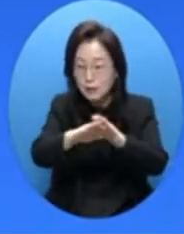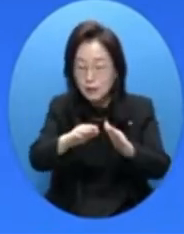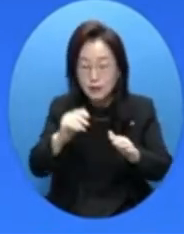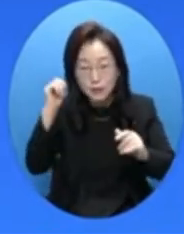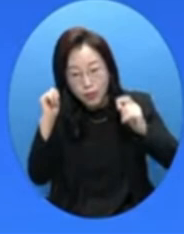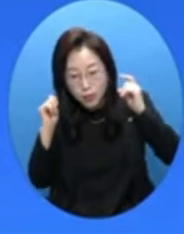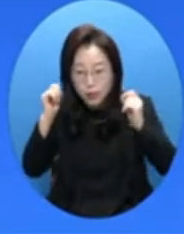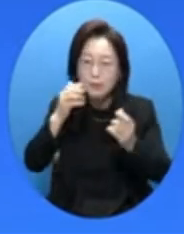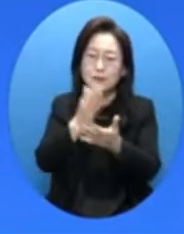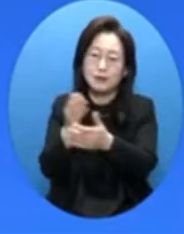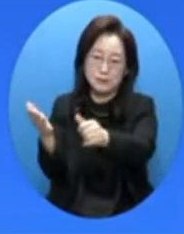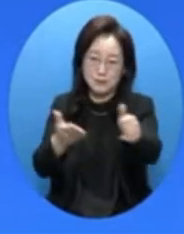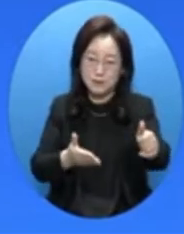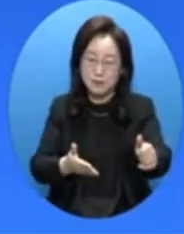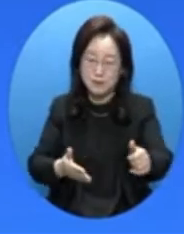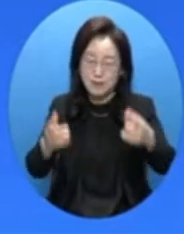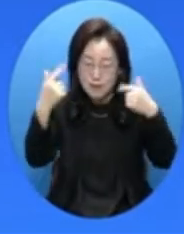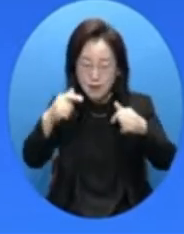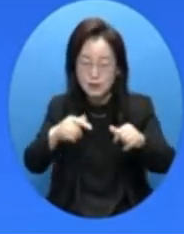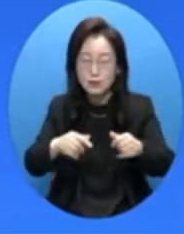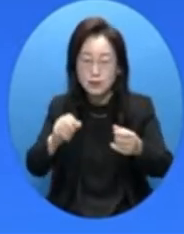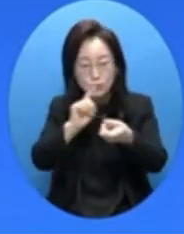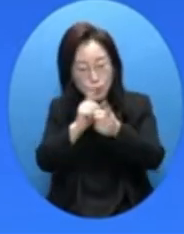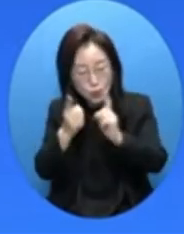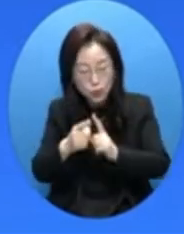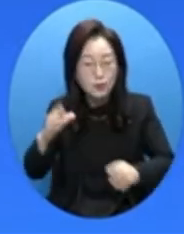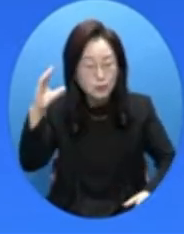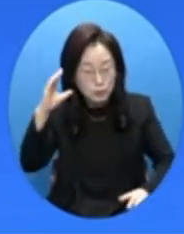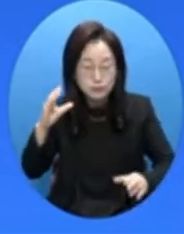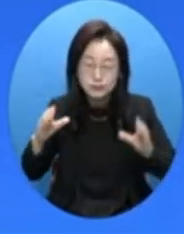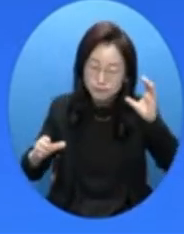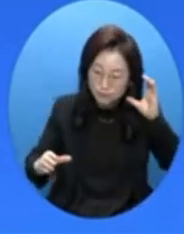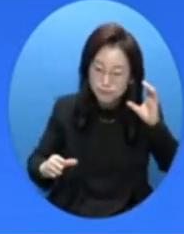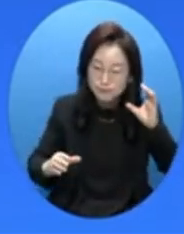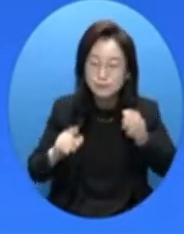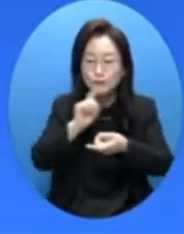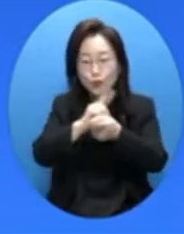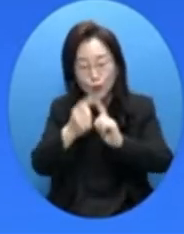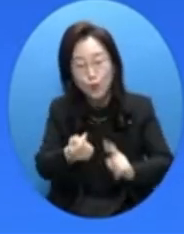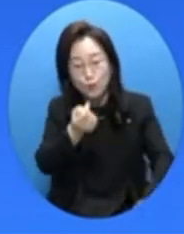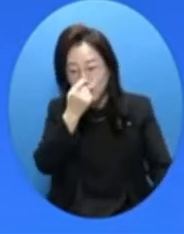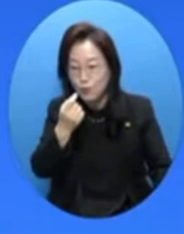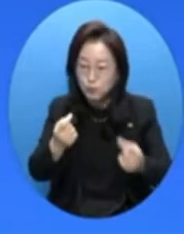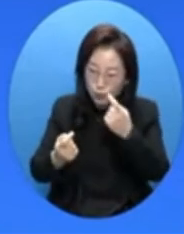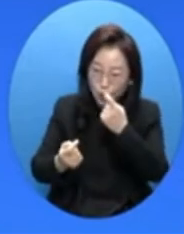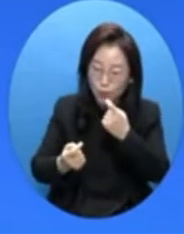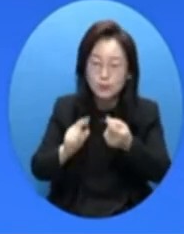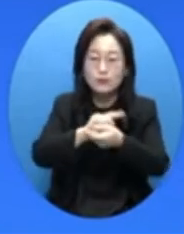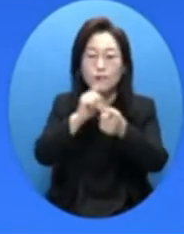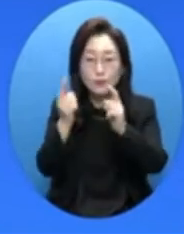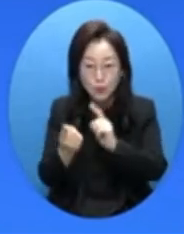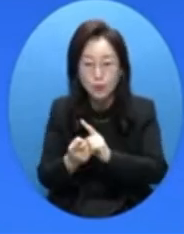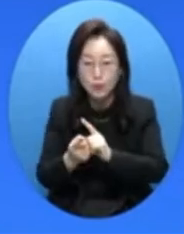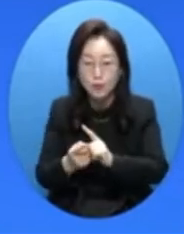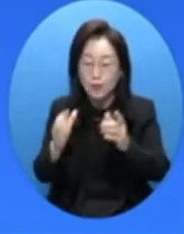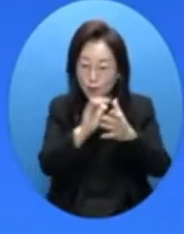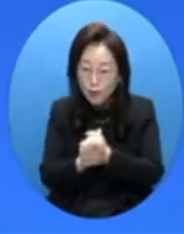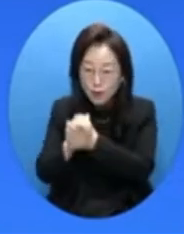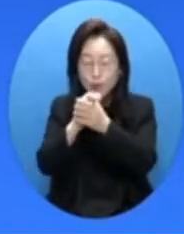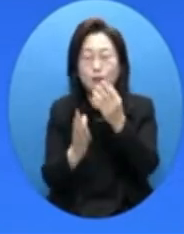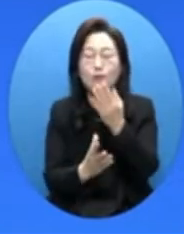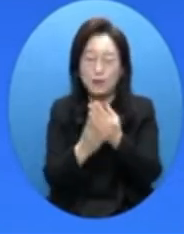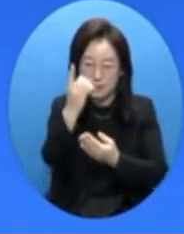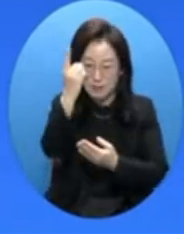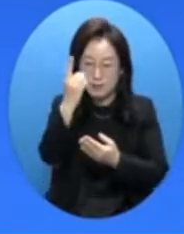않게 되기를 바랍니다 늘 상대편 얘기를 경청하고 상대편에게 배울 것을 배우고 그리고 서로가 화목하고 하나가